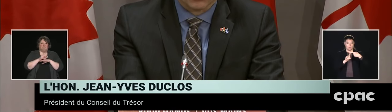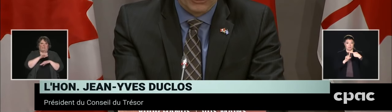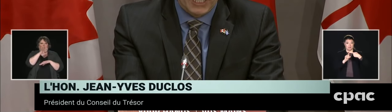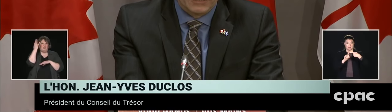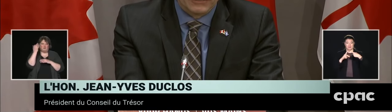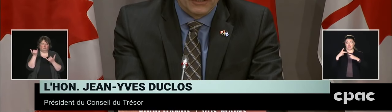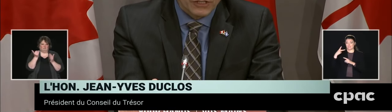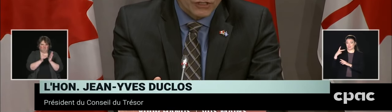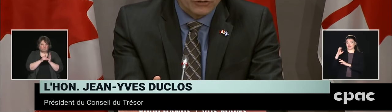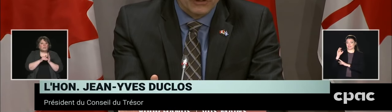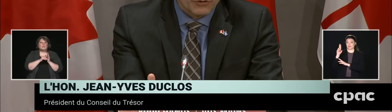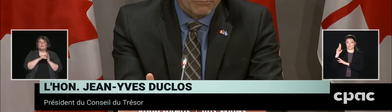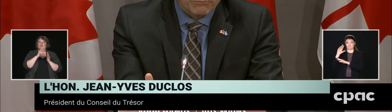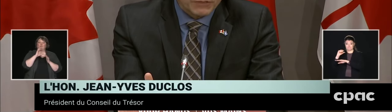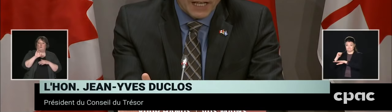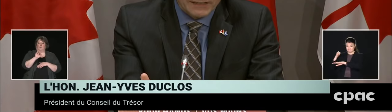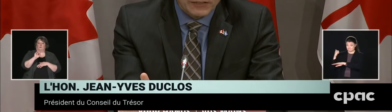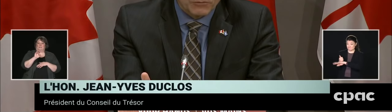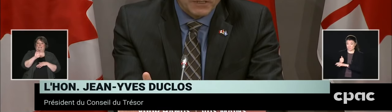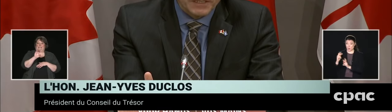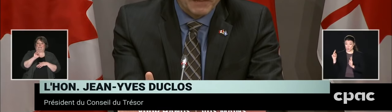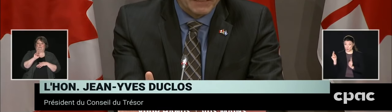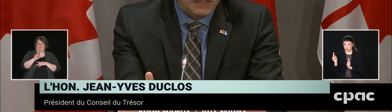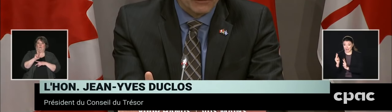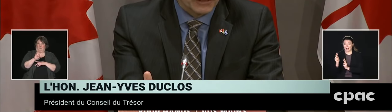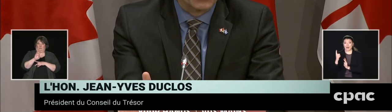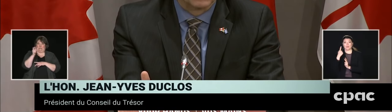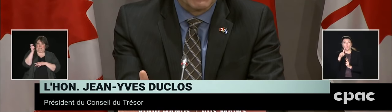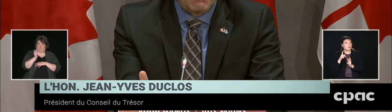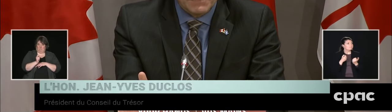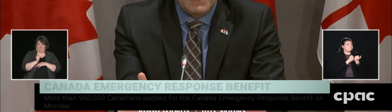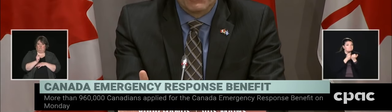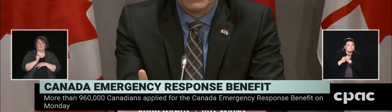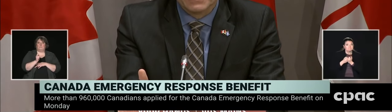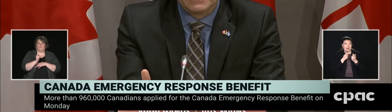besoins d'urgence de centaines de milliers. Et maintenant, on sait que ce